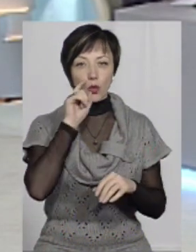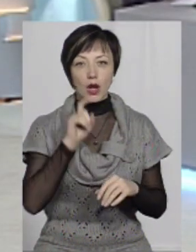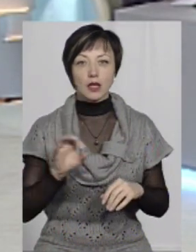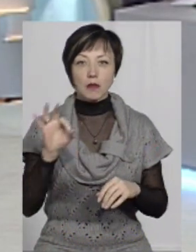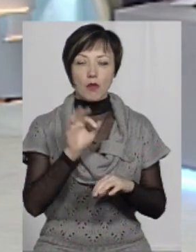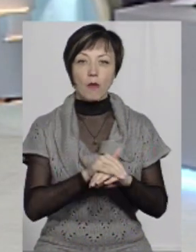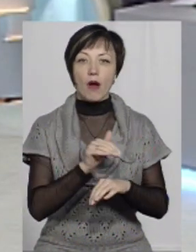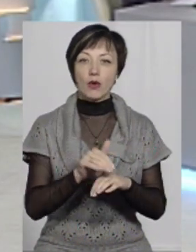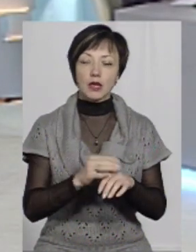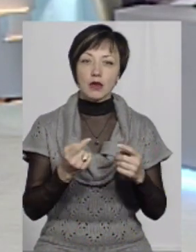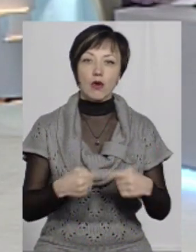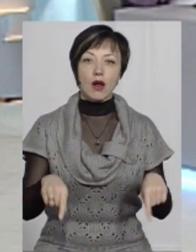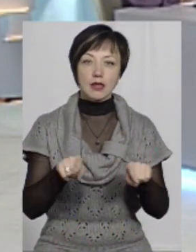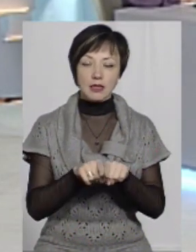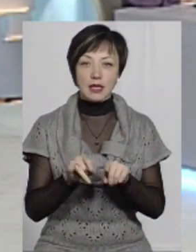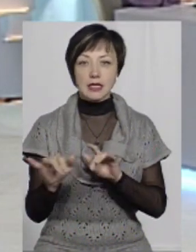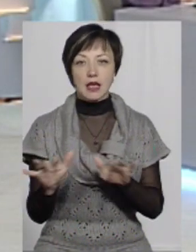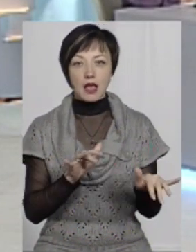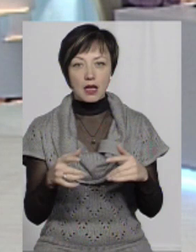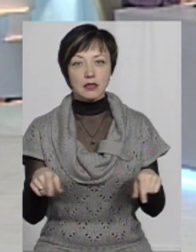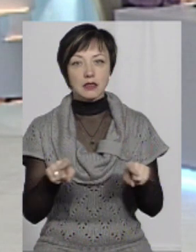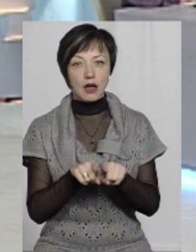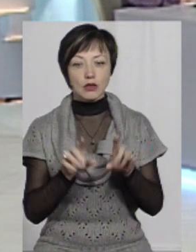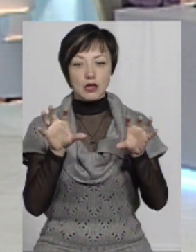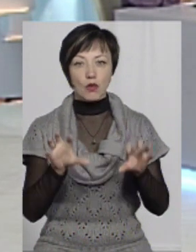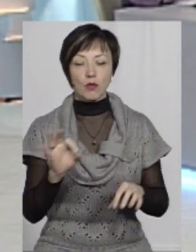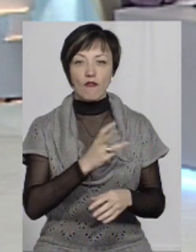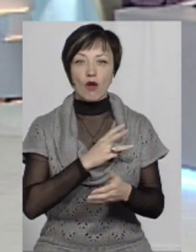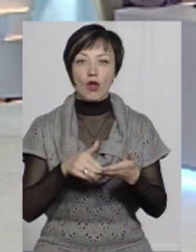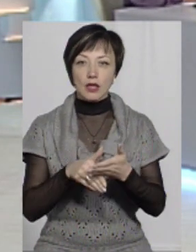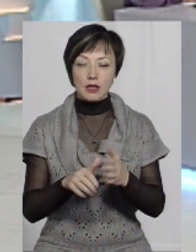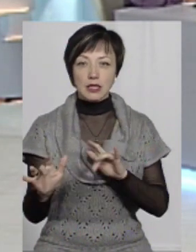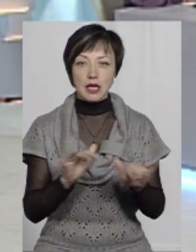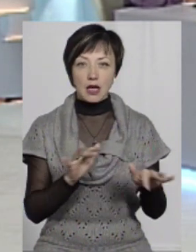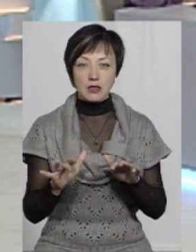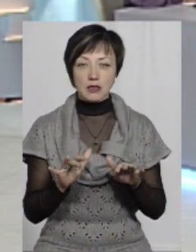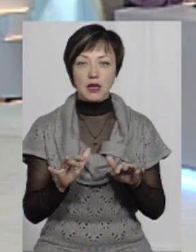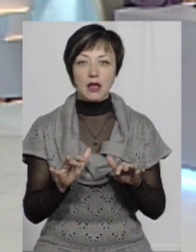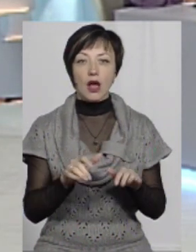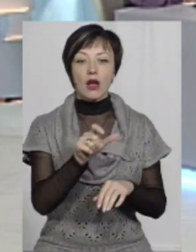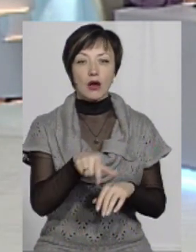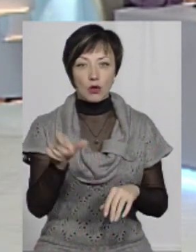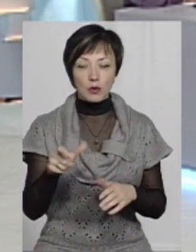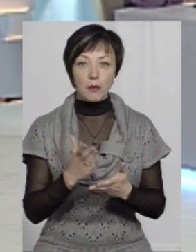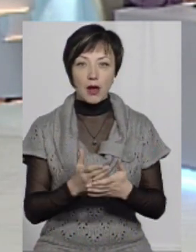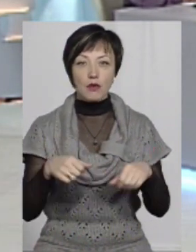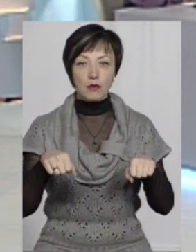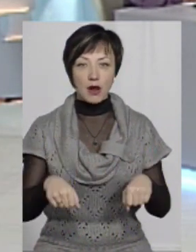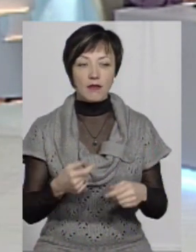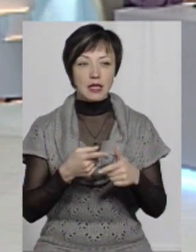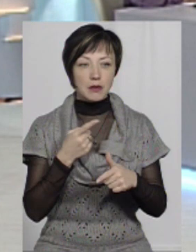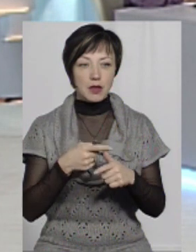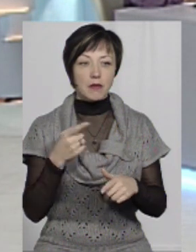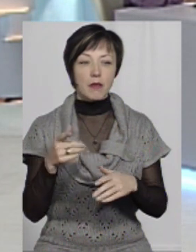про благодійні організації та благодійну діяльність, і також закону про волонтерську діяльність, фізичні особи, вони також мають право від